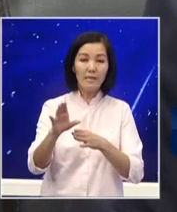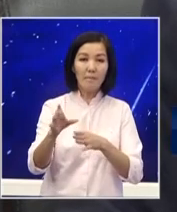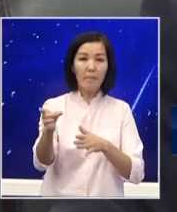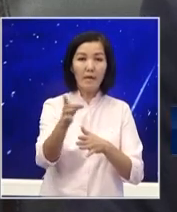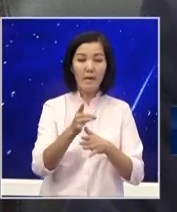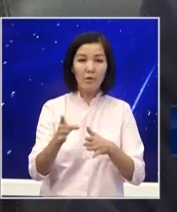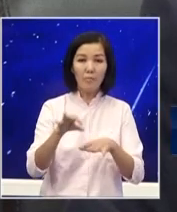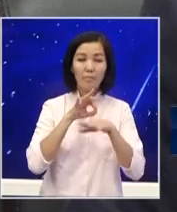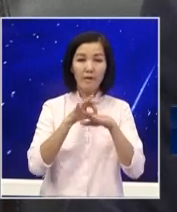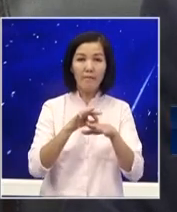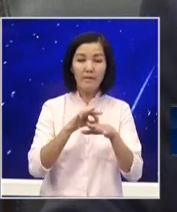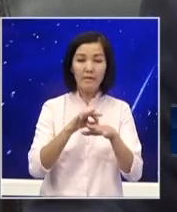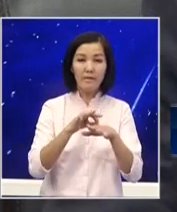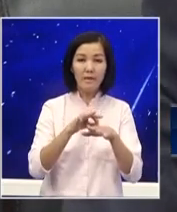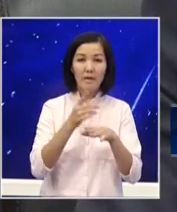это